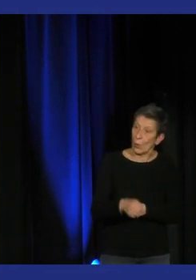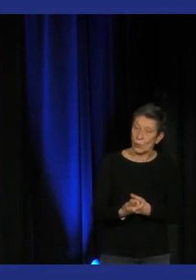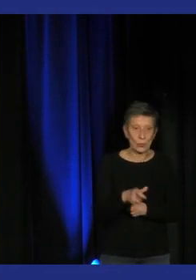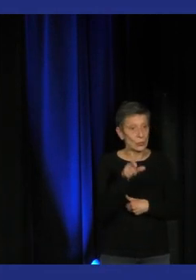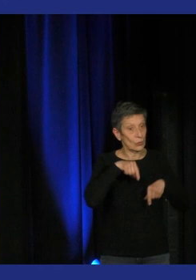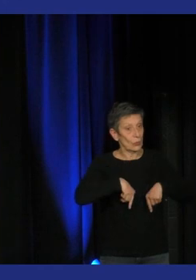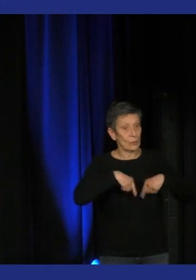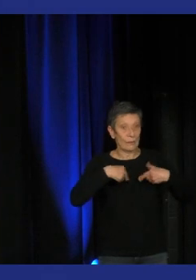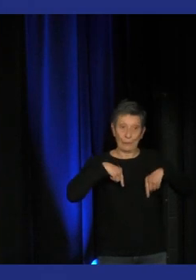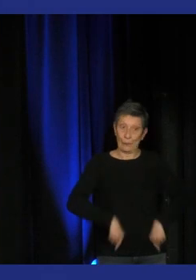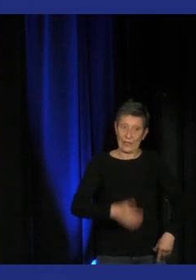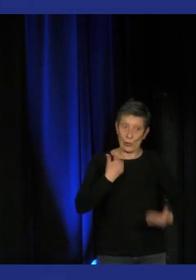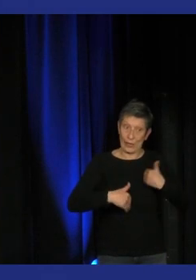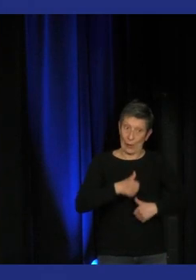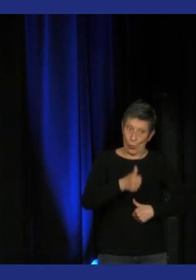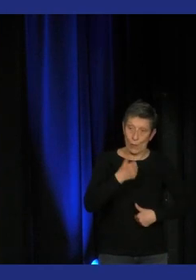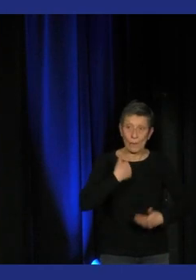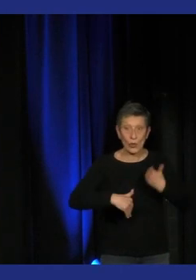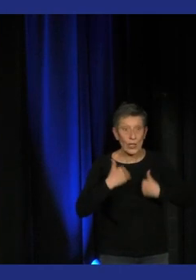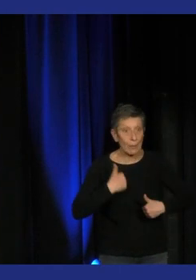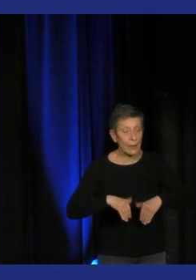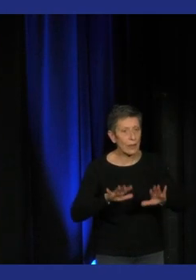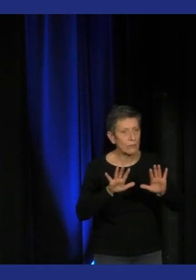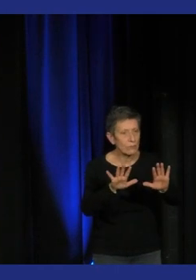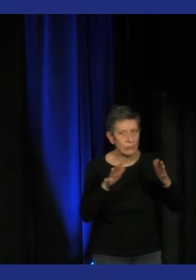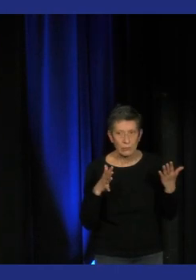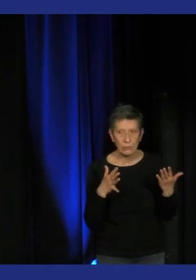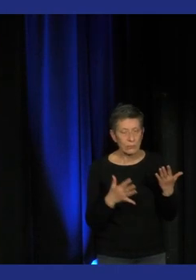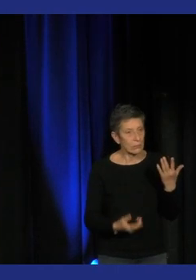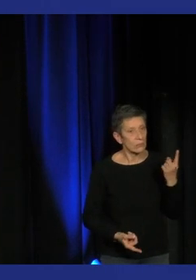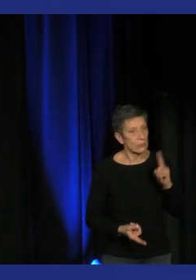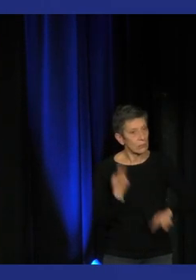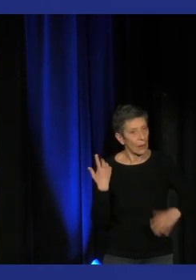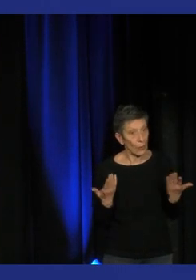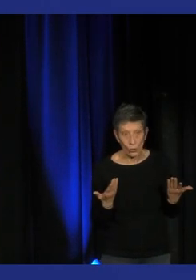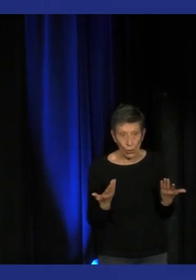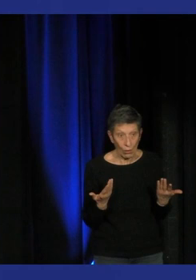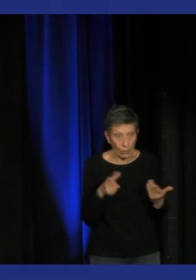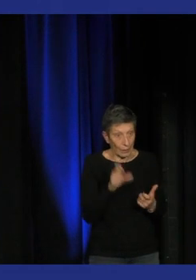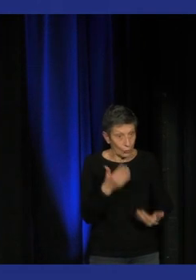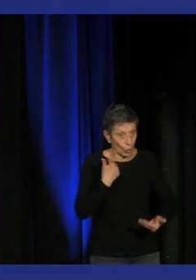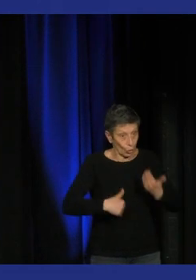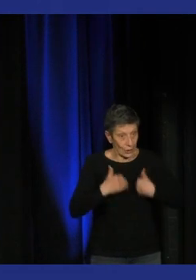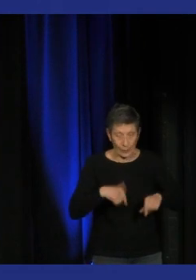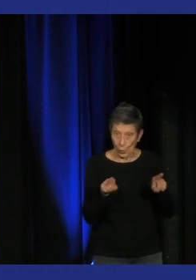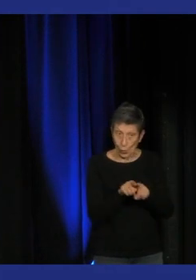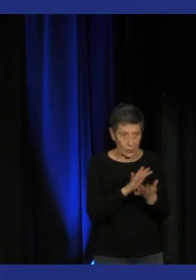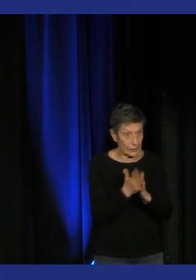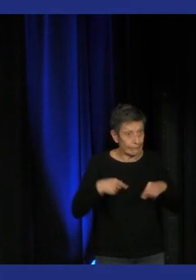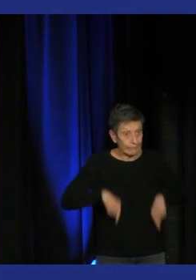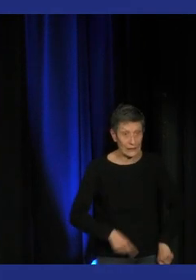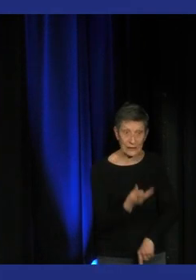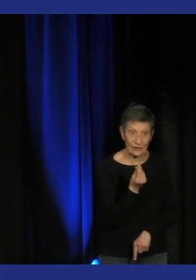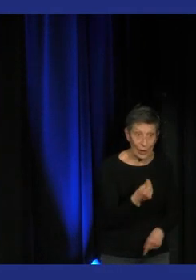handicap. Ce qui serait important, c'est que vous ayez des personnes handicapées qui soient ministres des finances, ministres de la culture, ministres, et que